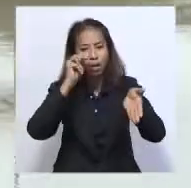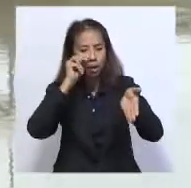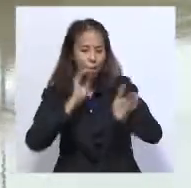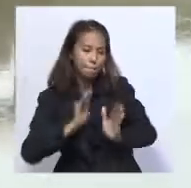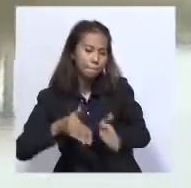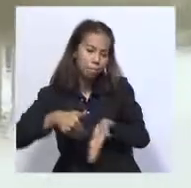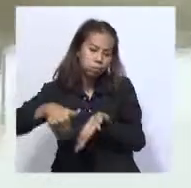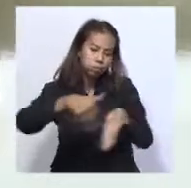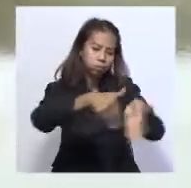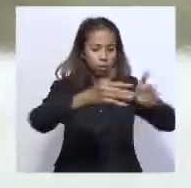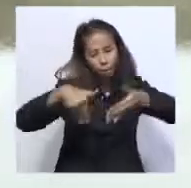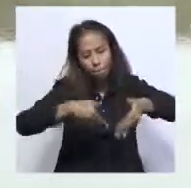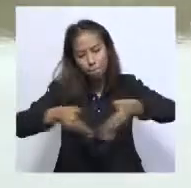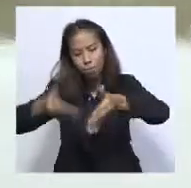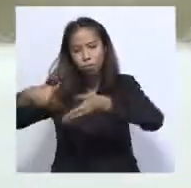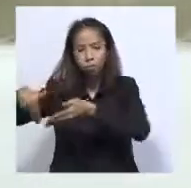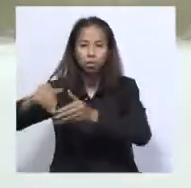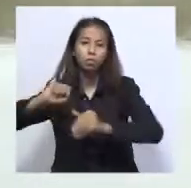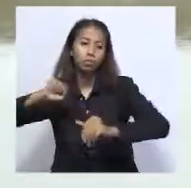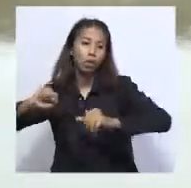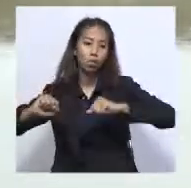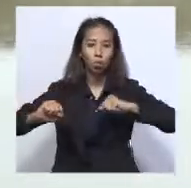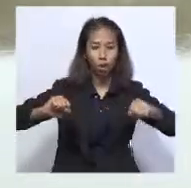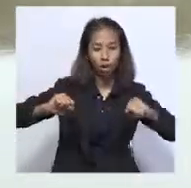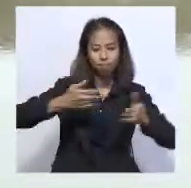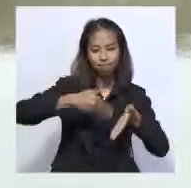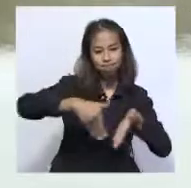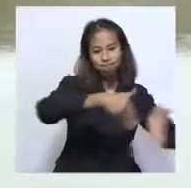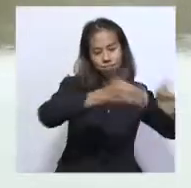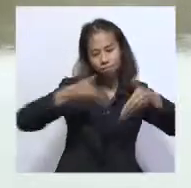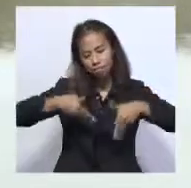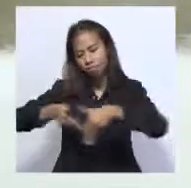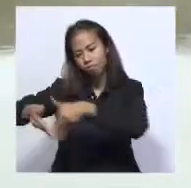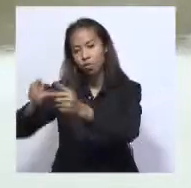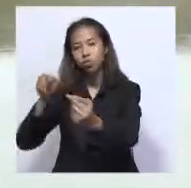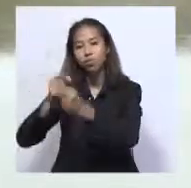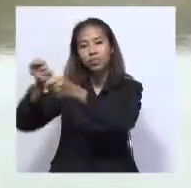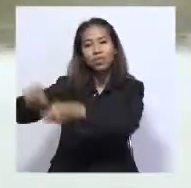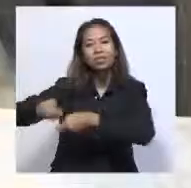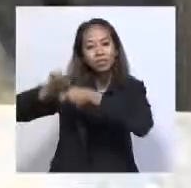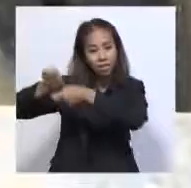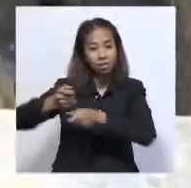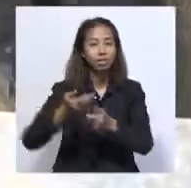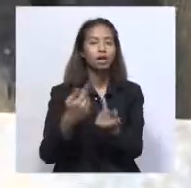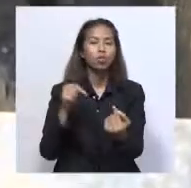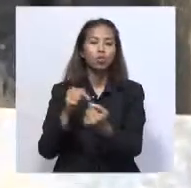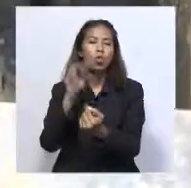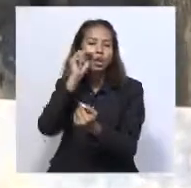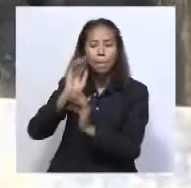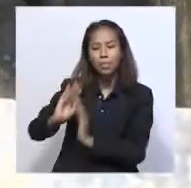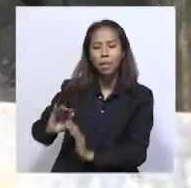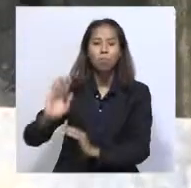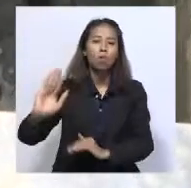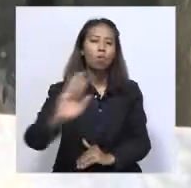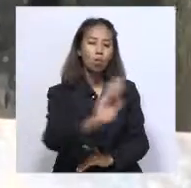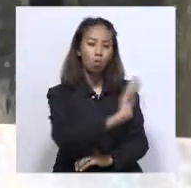ระบายน้ำไปตามคลองส่งน้ำทั้งฝั่งซ้ายและฝั่งขวาให้กับเกษตรกรนะครับผันเข้าแหล่งน้ำของตนเองซึ่งก็